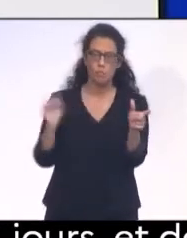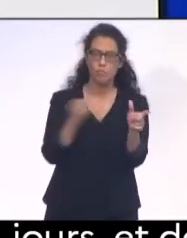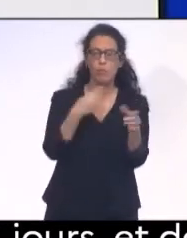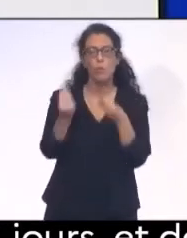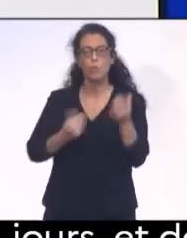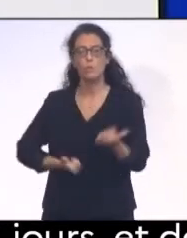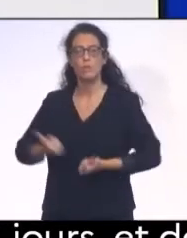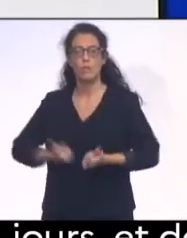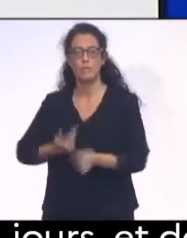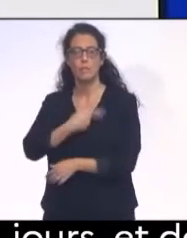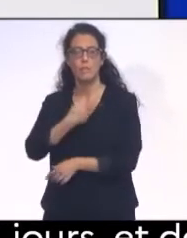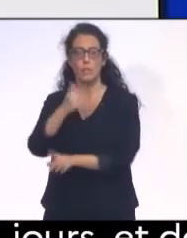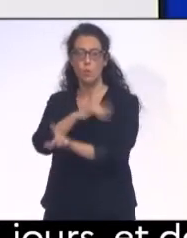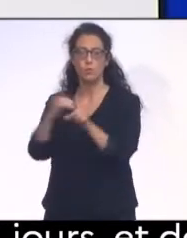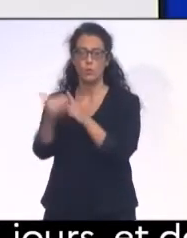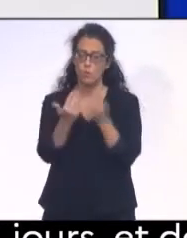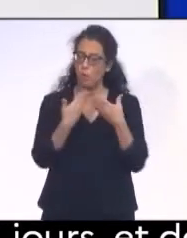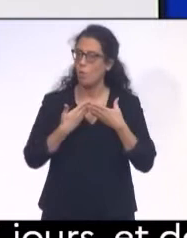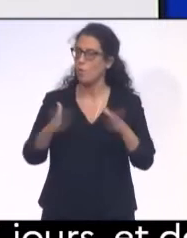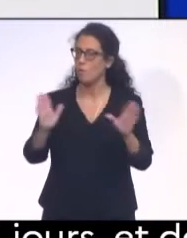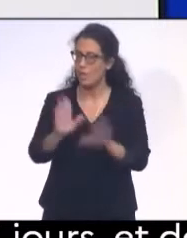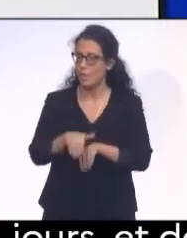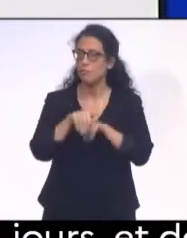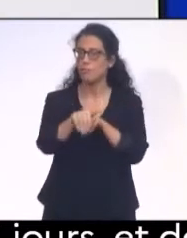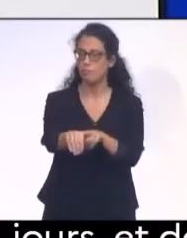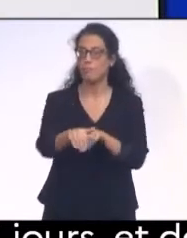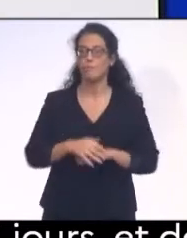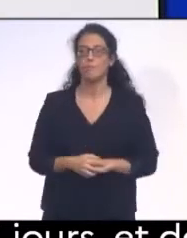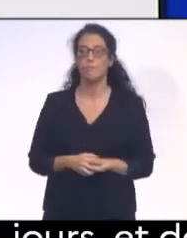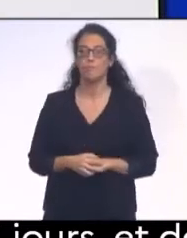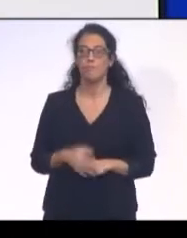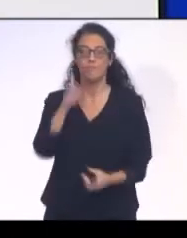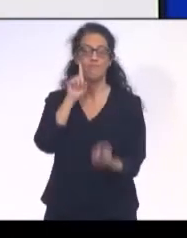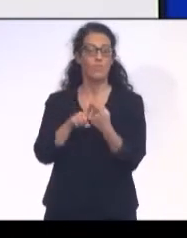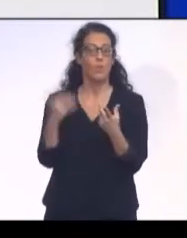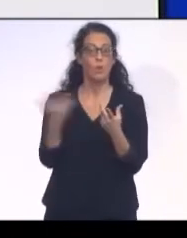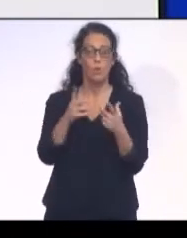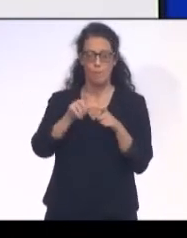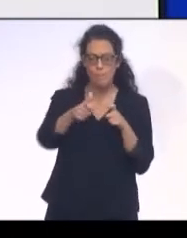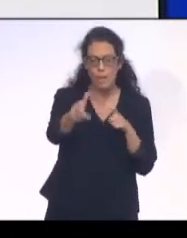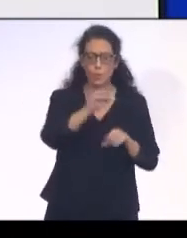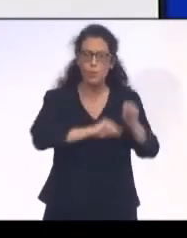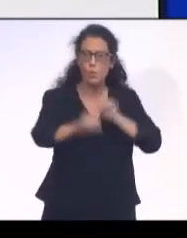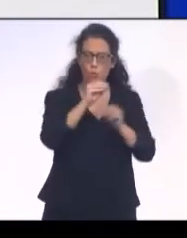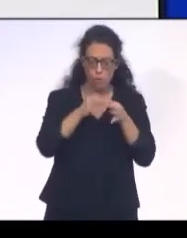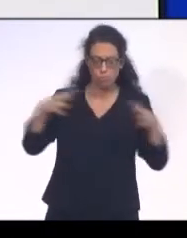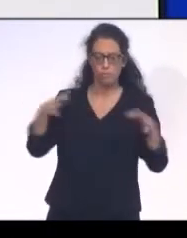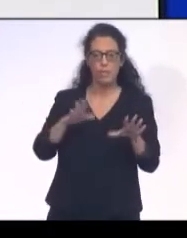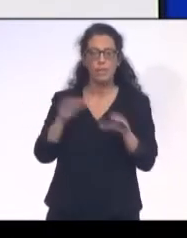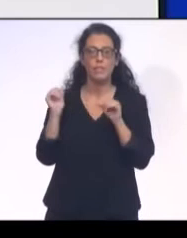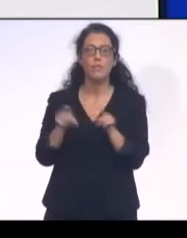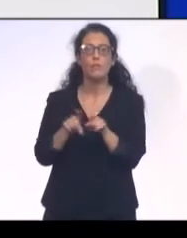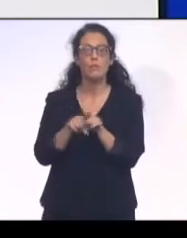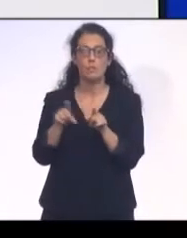médico-sociaux reste ouvert pour éviter les ruptures dans les parcours de soins et garantir la